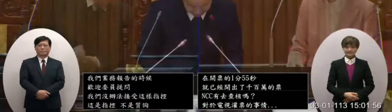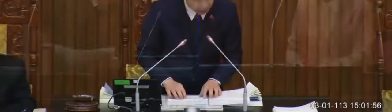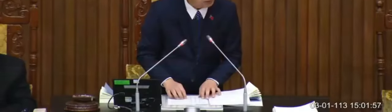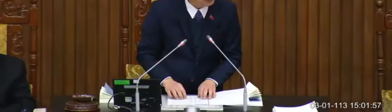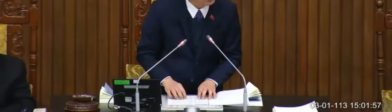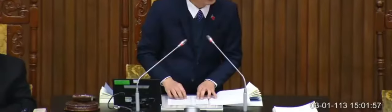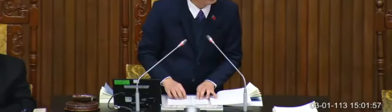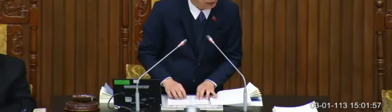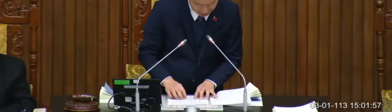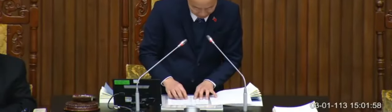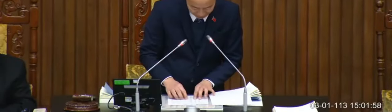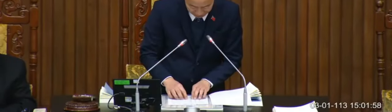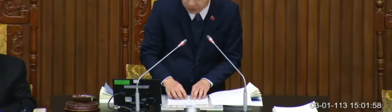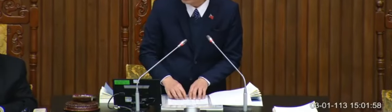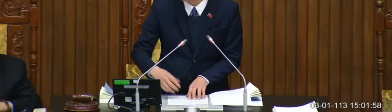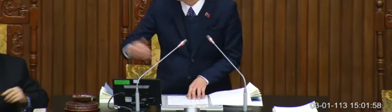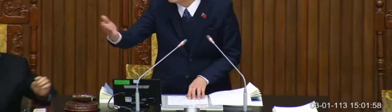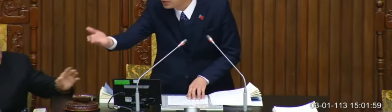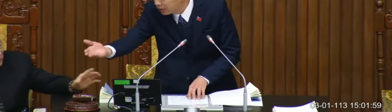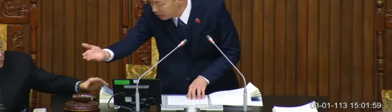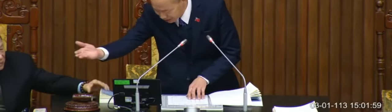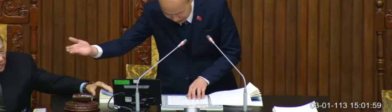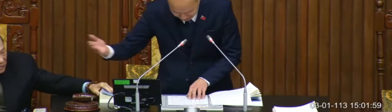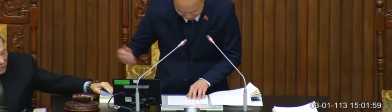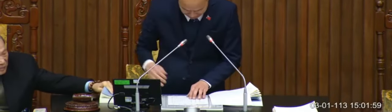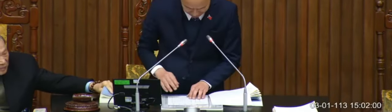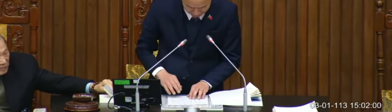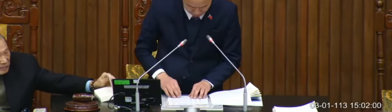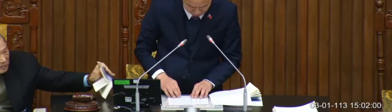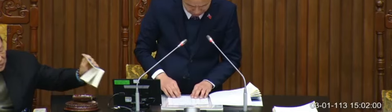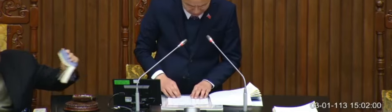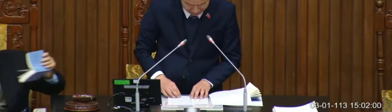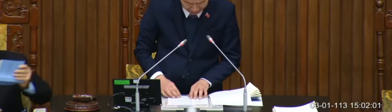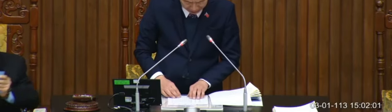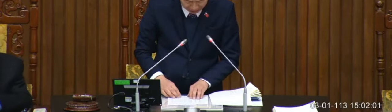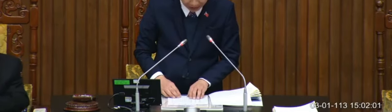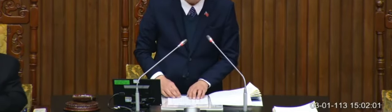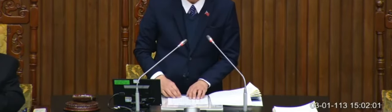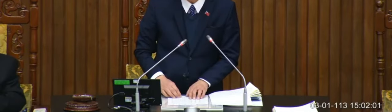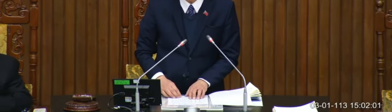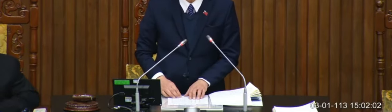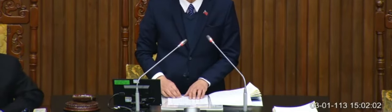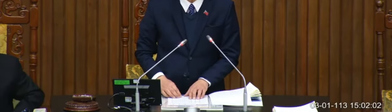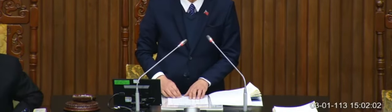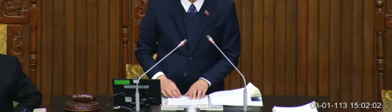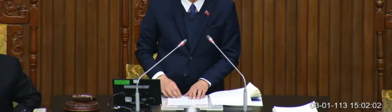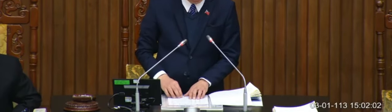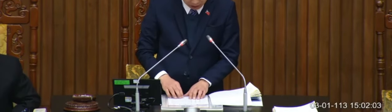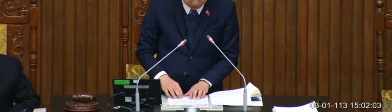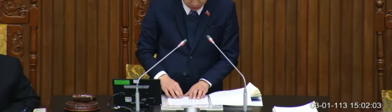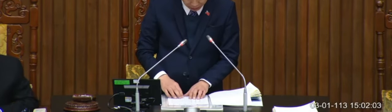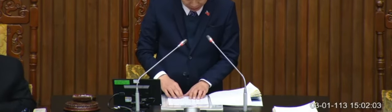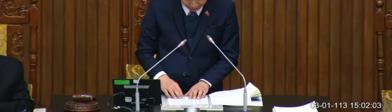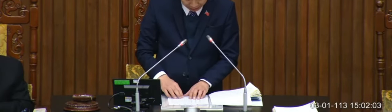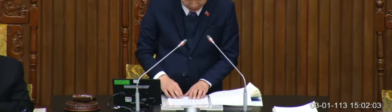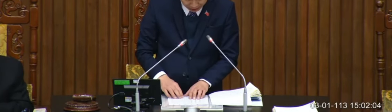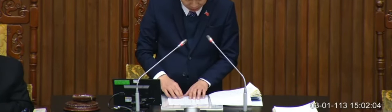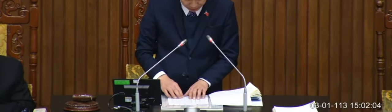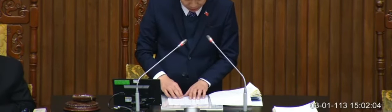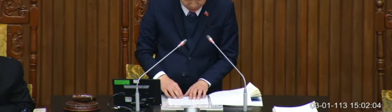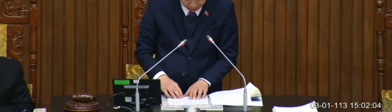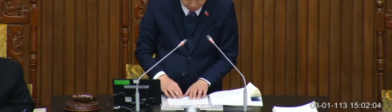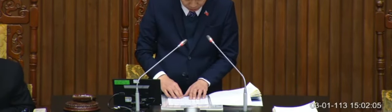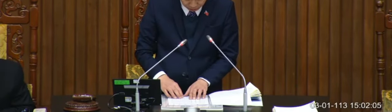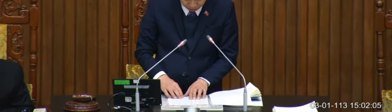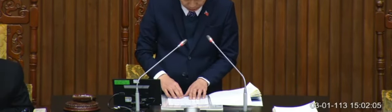好，谢谢翁委员小林的咨询，谢谢院长的备询。接下来我们请登记第26位蔡